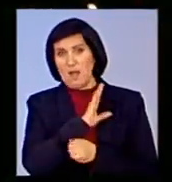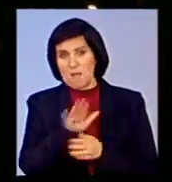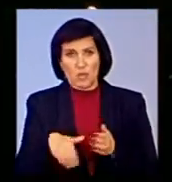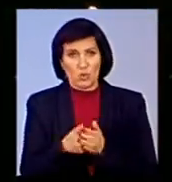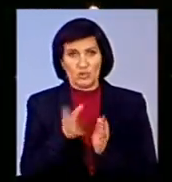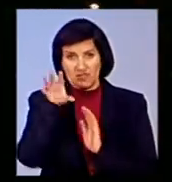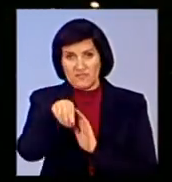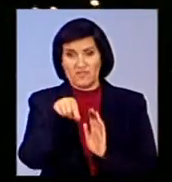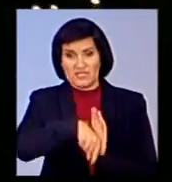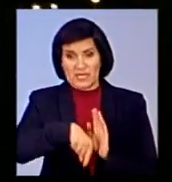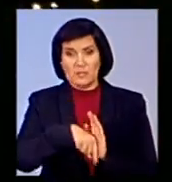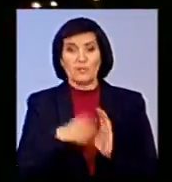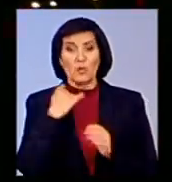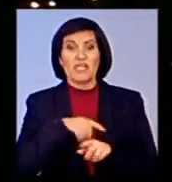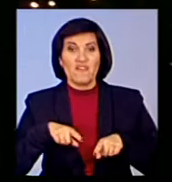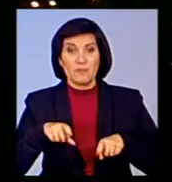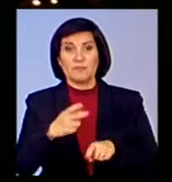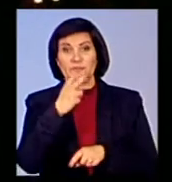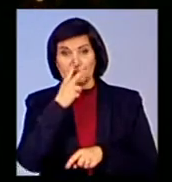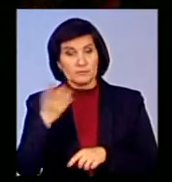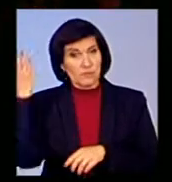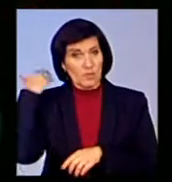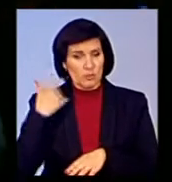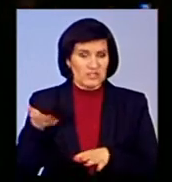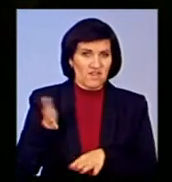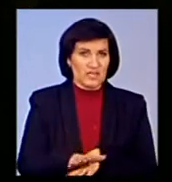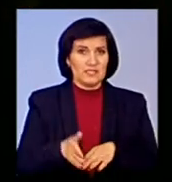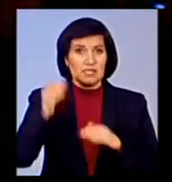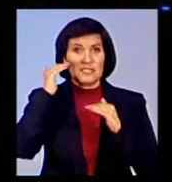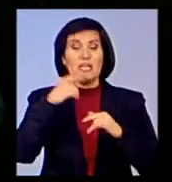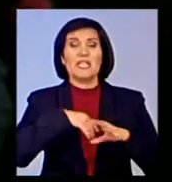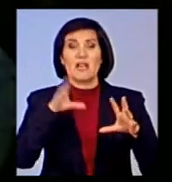Коли я вибігав, побачив, як позаду завалилася стеля. На щастя, я встиг вибігти.